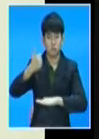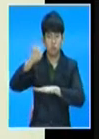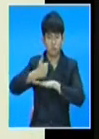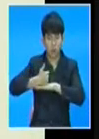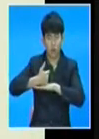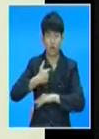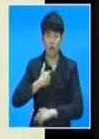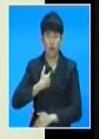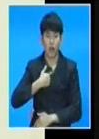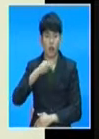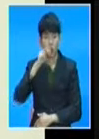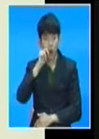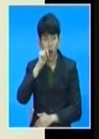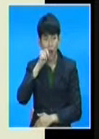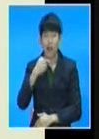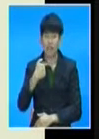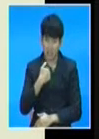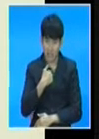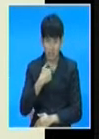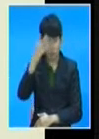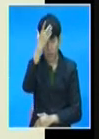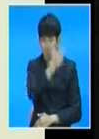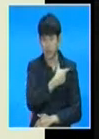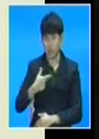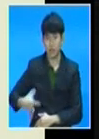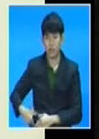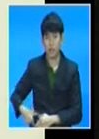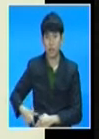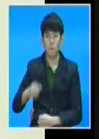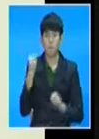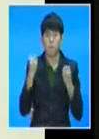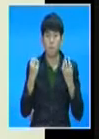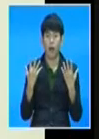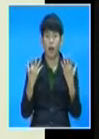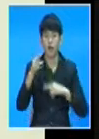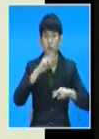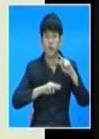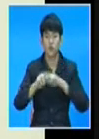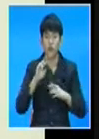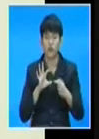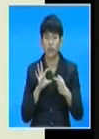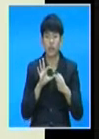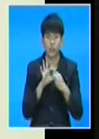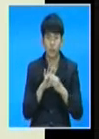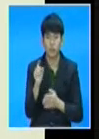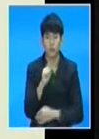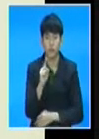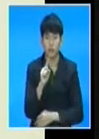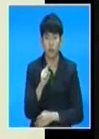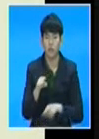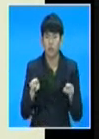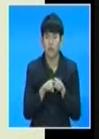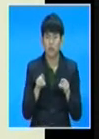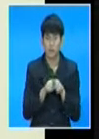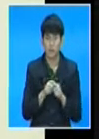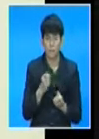ะเป็นป่าที่ถวายความจงรักภักดีต่อน้ำฟังแล้วเป็นไงครับปลูกป่าต้องมี